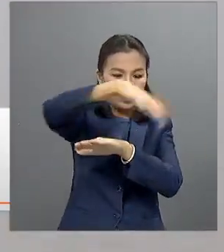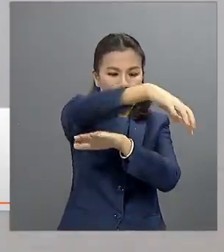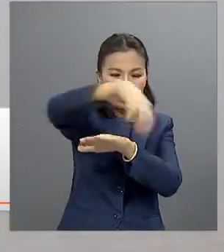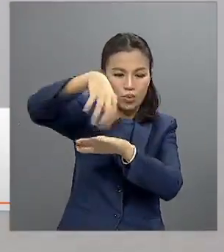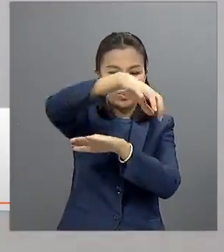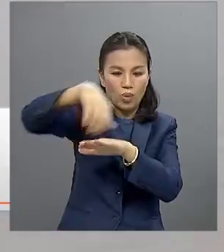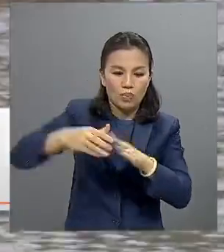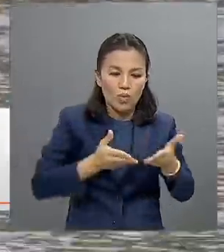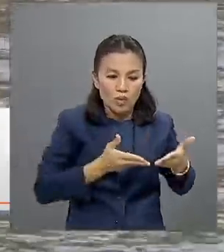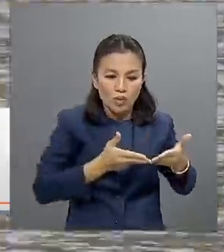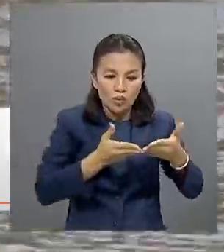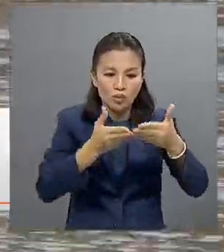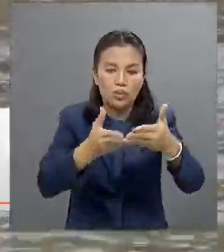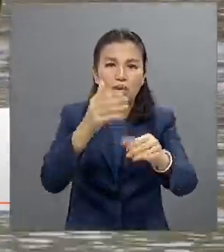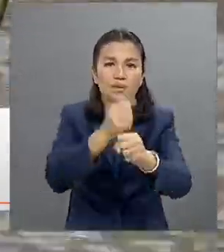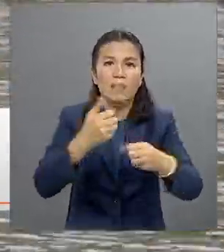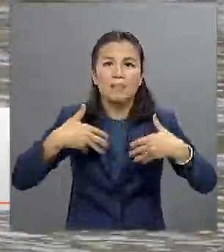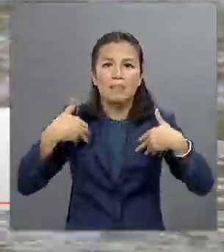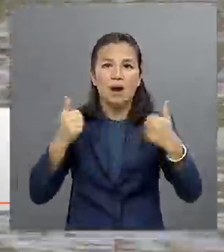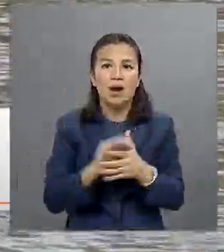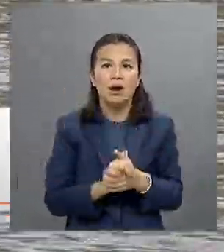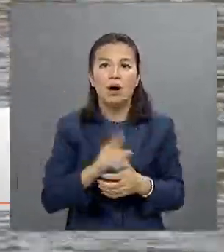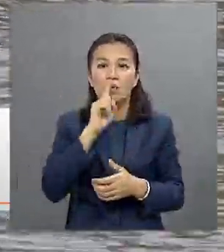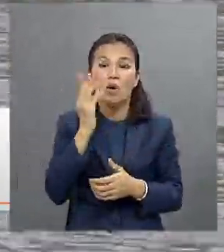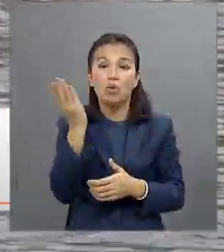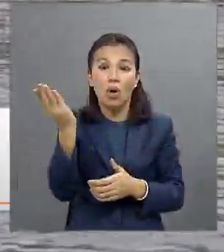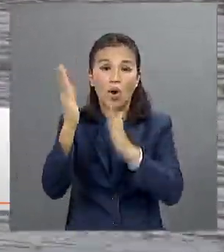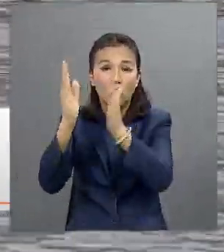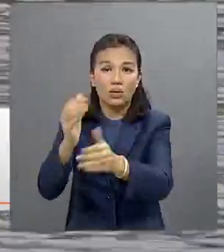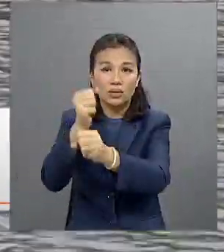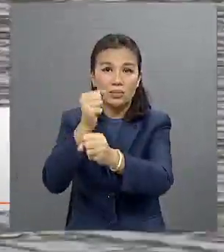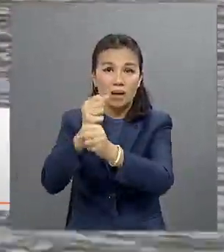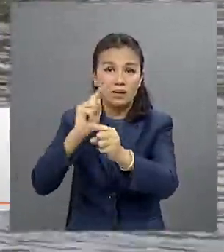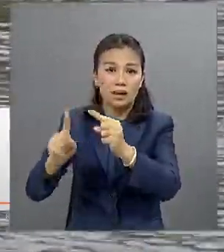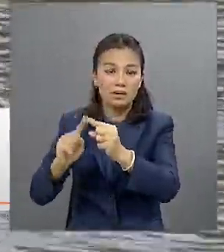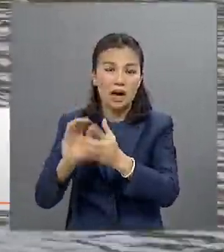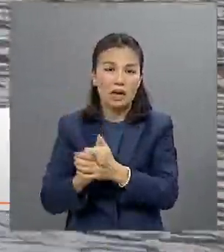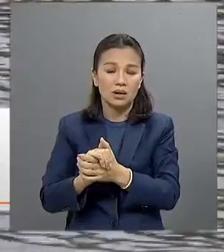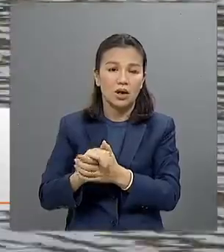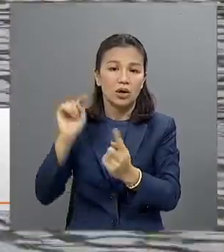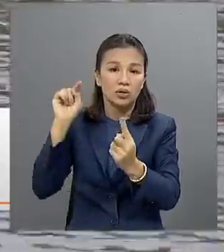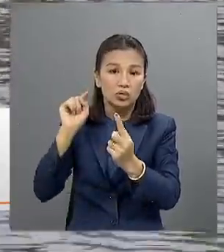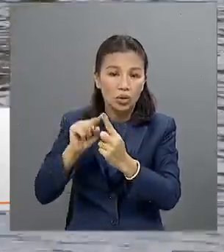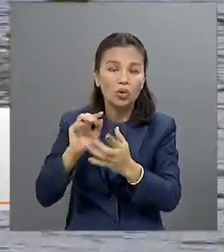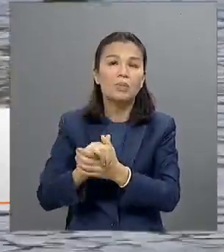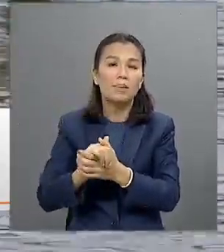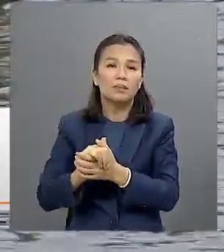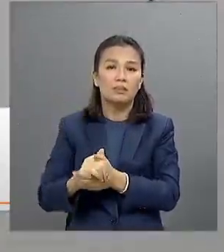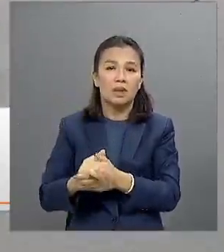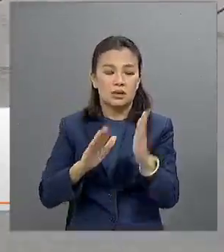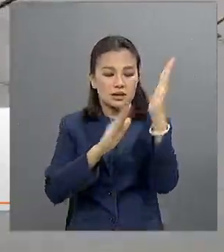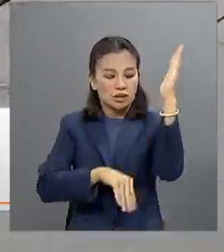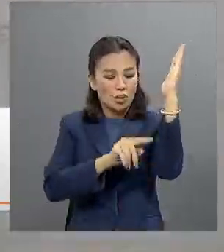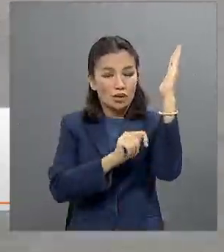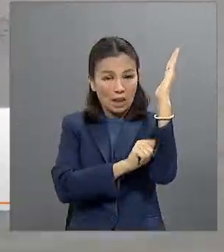วบ้านก็บอกว่าเขาขอร้องไปทางหน่วยงานที่เกี่ยวข้องนะคะอย่างสำนักงานพัฒนาและบำรุงรักษาทางน้ำที่3จังหวัดตรังกรมเจ้าท่าเนี่ยเขาบอกว่